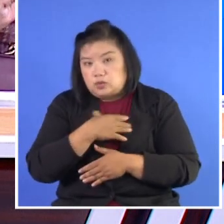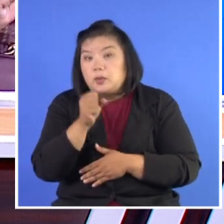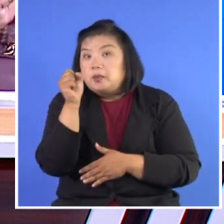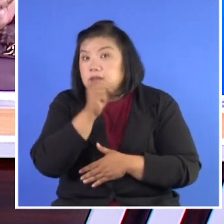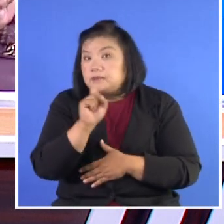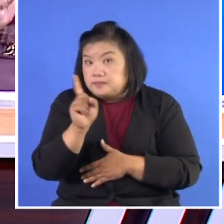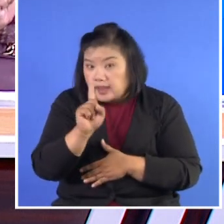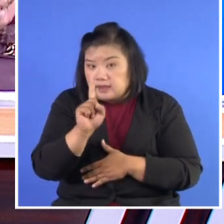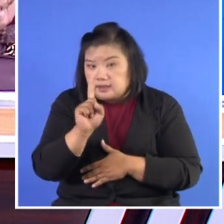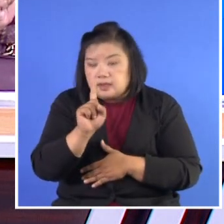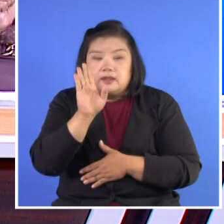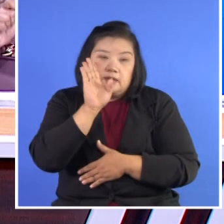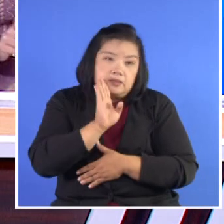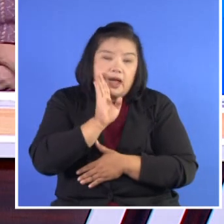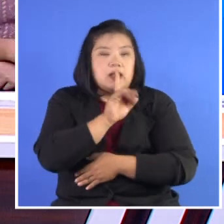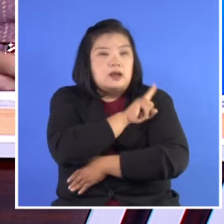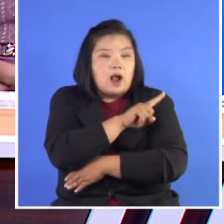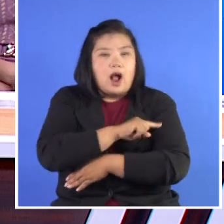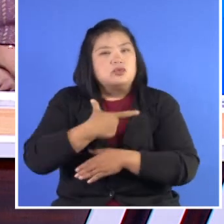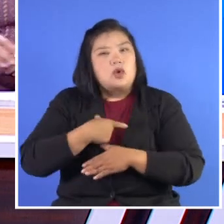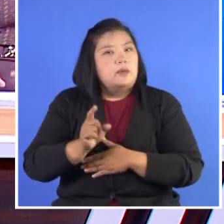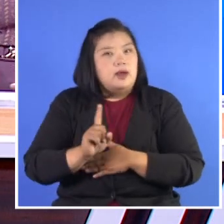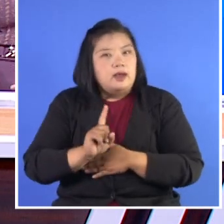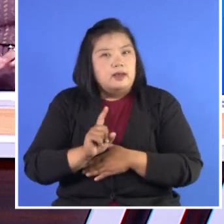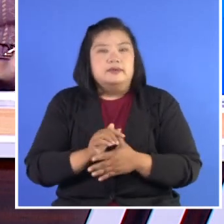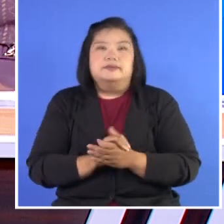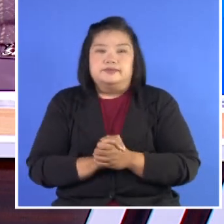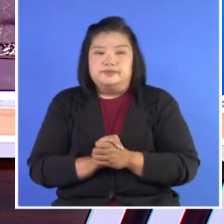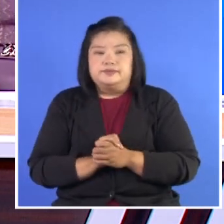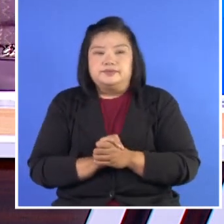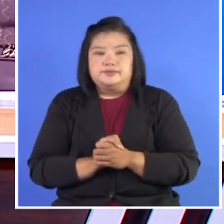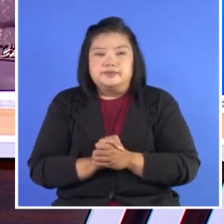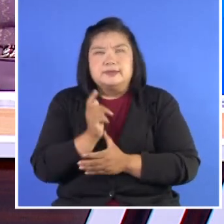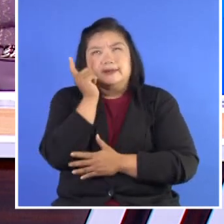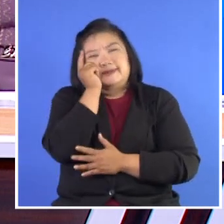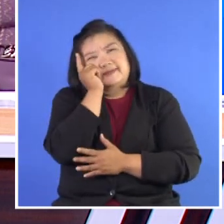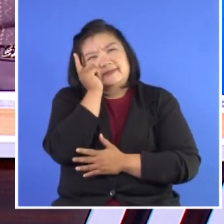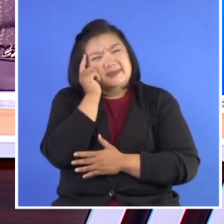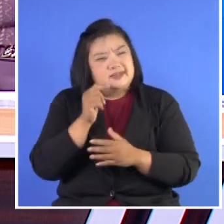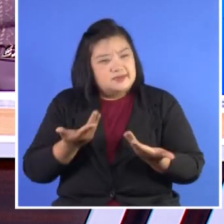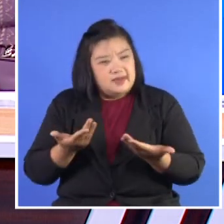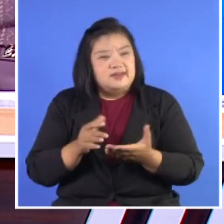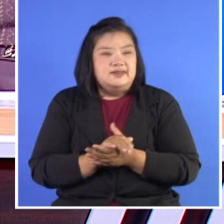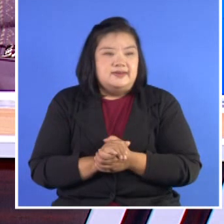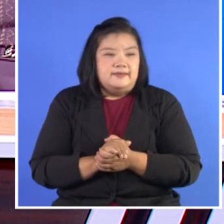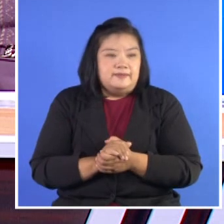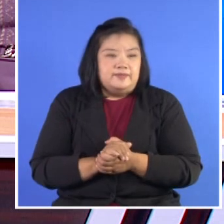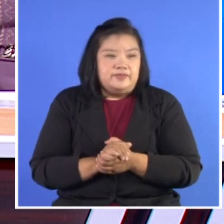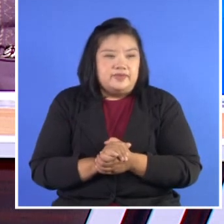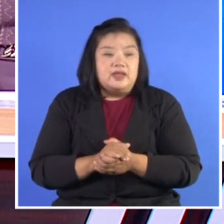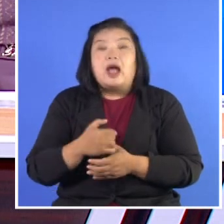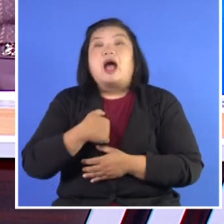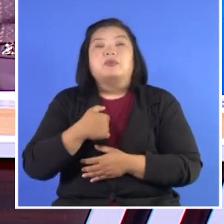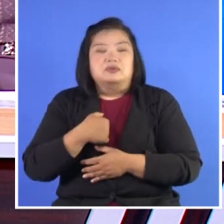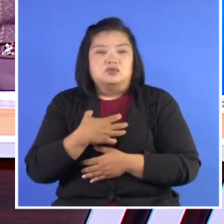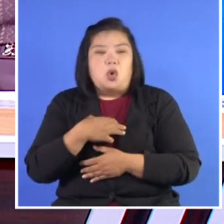ะทำไมคิดนานล่ะคะแค่ไอติมรสอะไรเองคะ ถ้าจะให้เข้ามาค่ะว่ากะทิกะทิ อะ